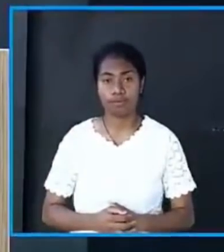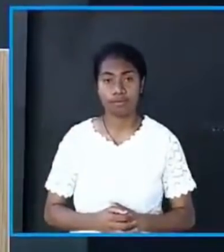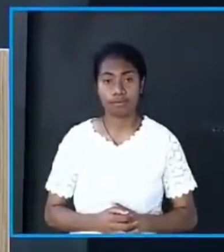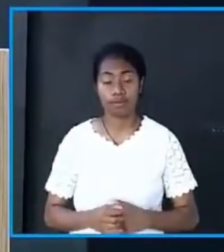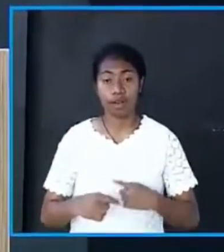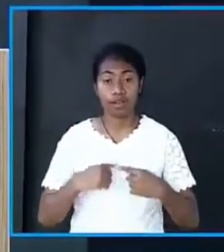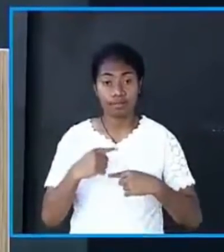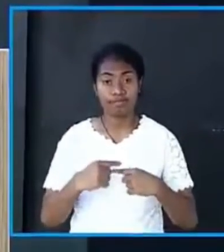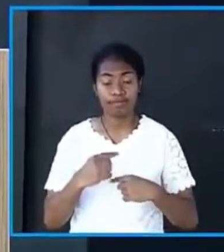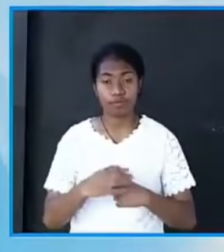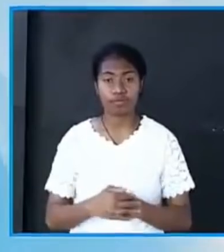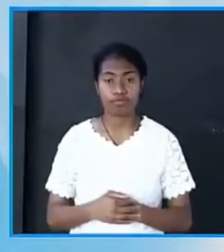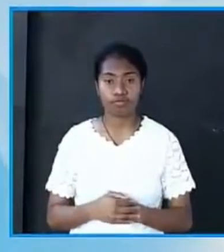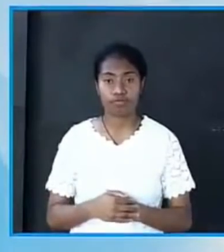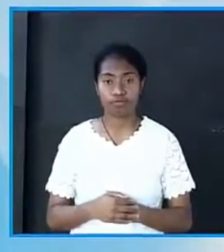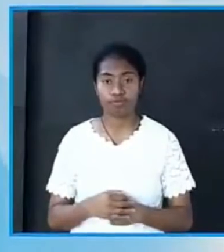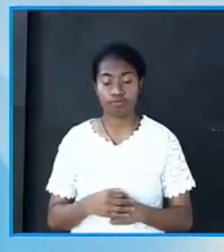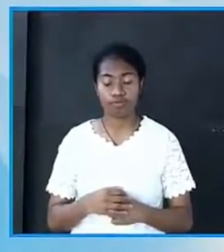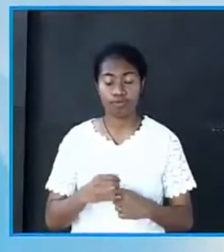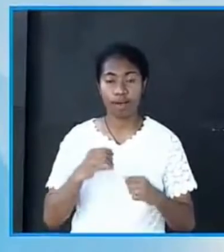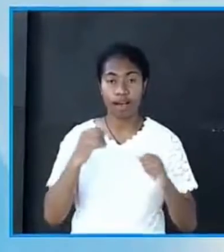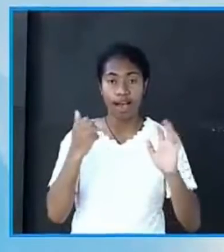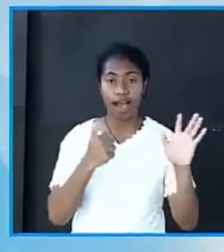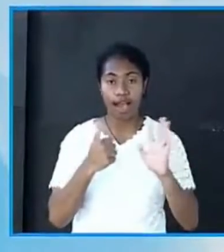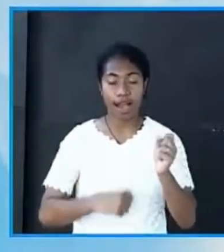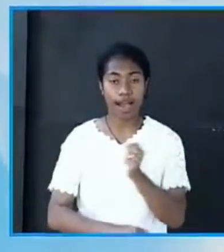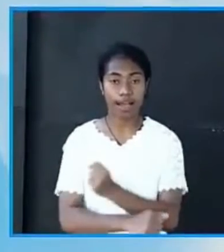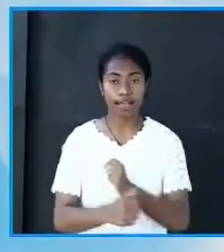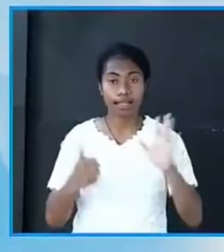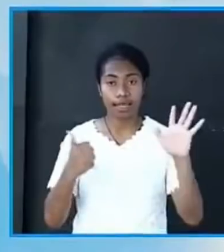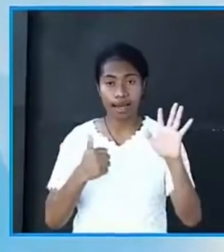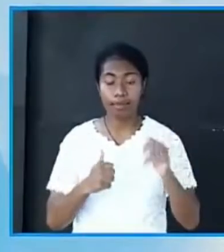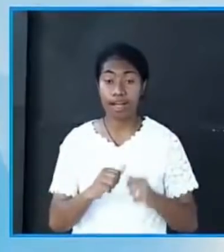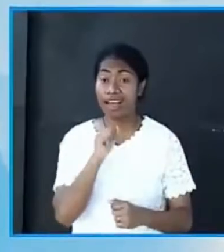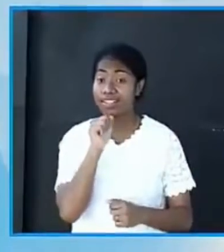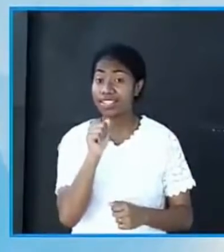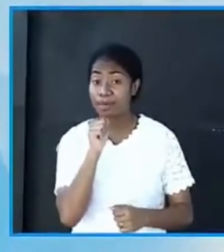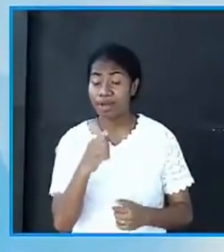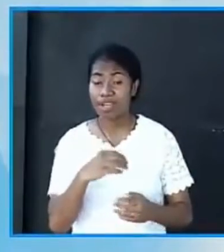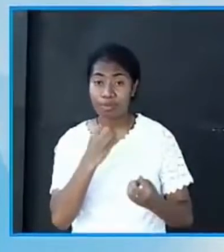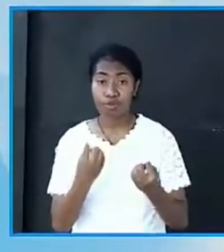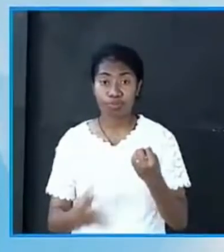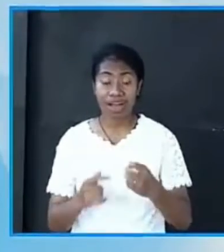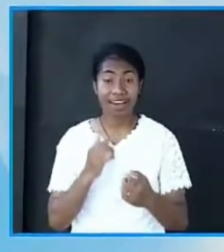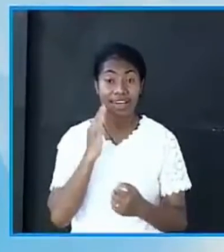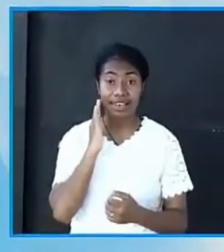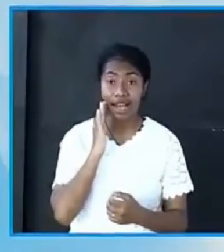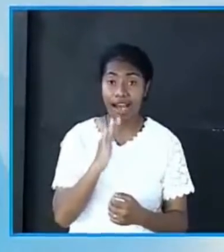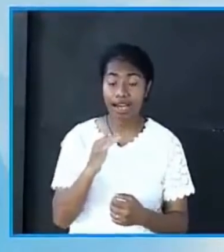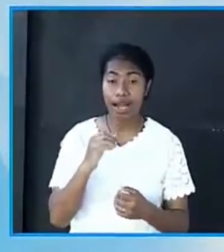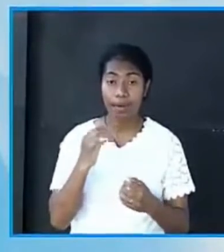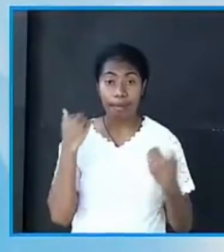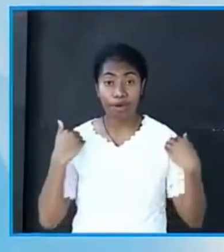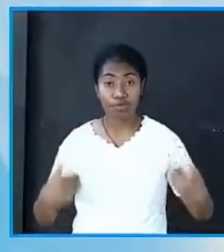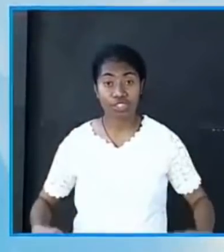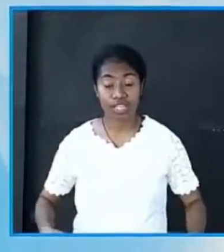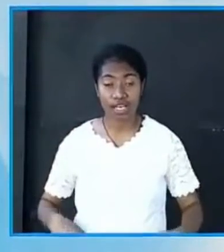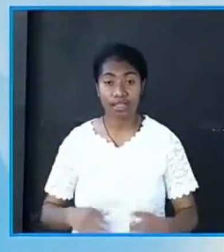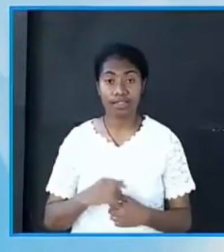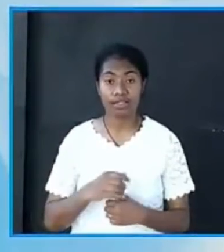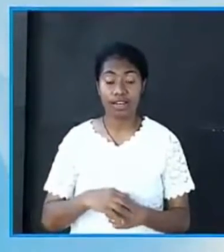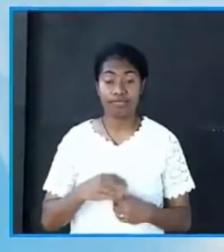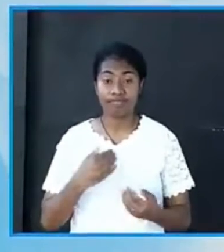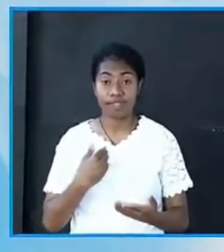kejadian 96 Siapa yang menumpahkan darah manusia darahnya akan tertumpah oleh manusia